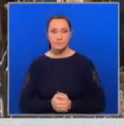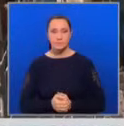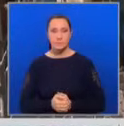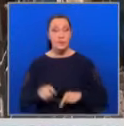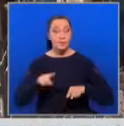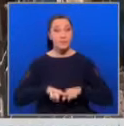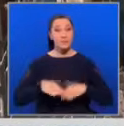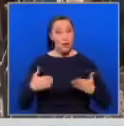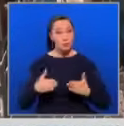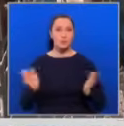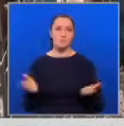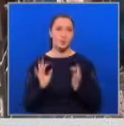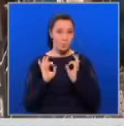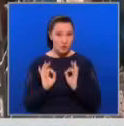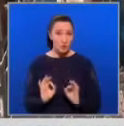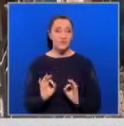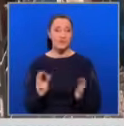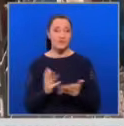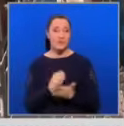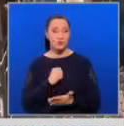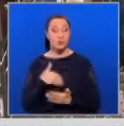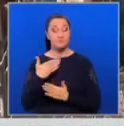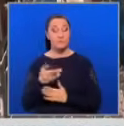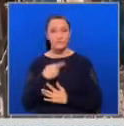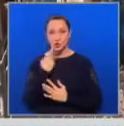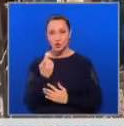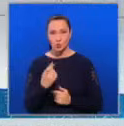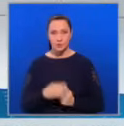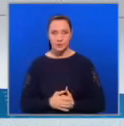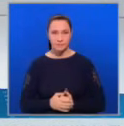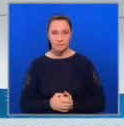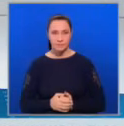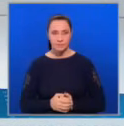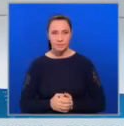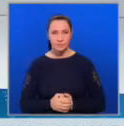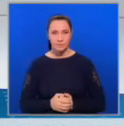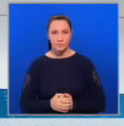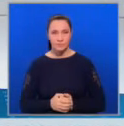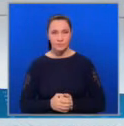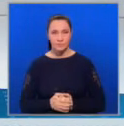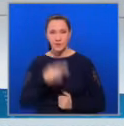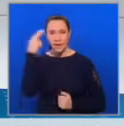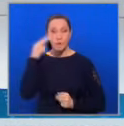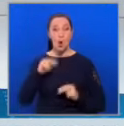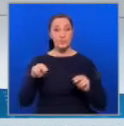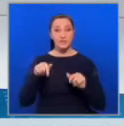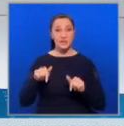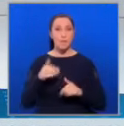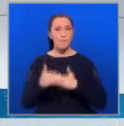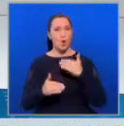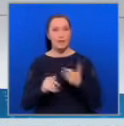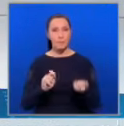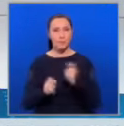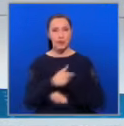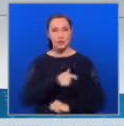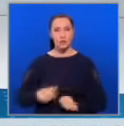делото ще започне по същество на 19 януари следващата година на тема образование сега поетапни промени